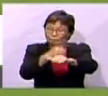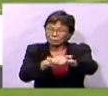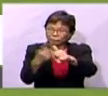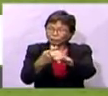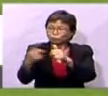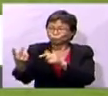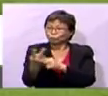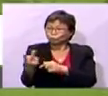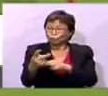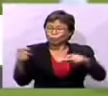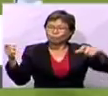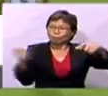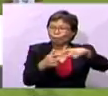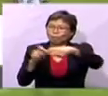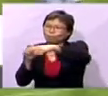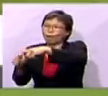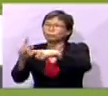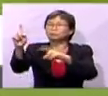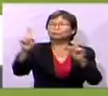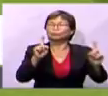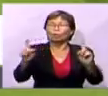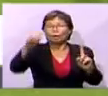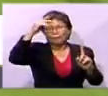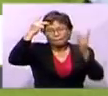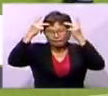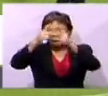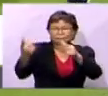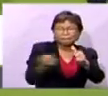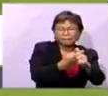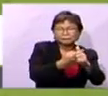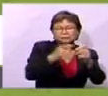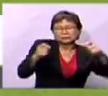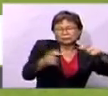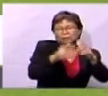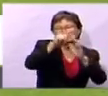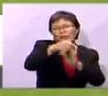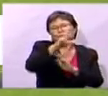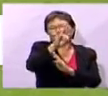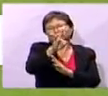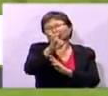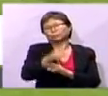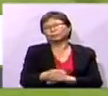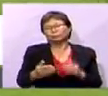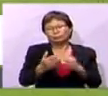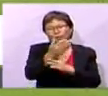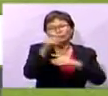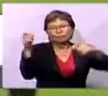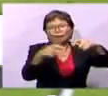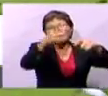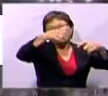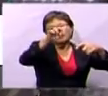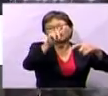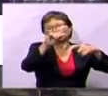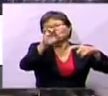masing-masing berjaya menjaringkan satu gol. Pahang terlebih dahulu membuka jaringan pada minit ke-7 melalui jaringan Patrick